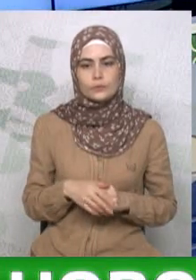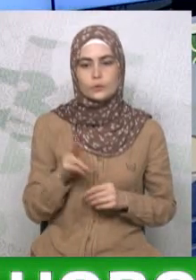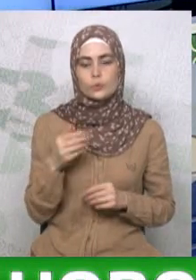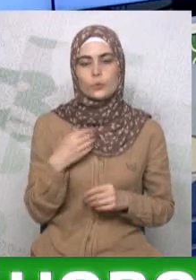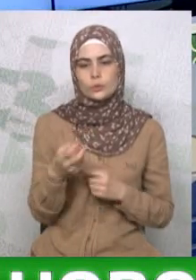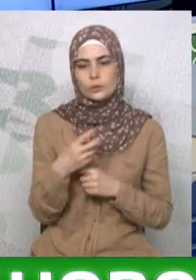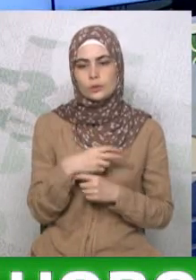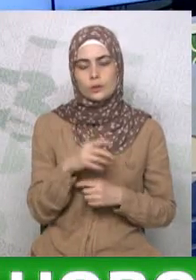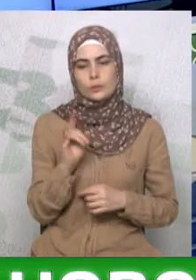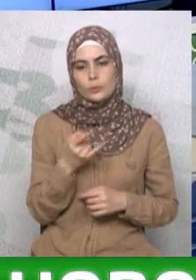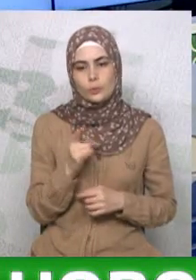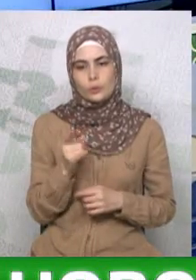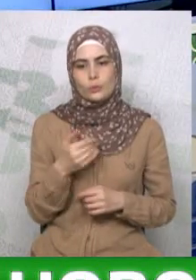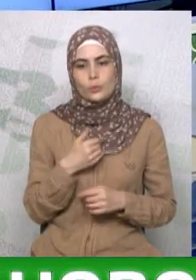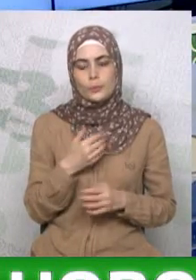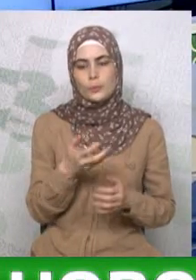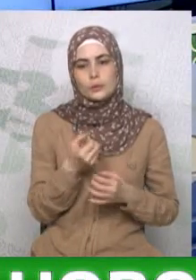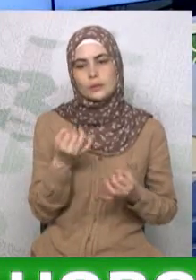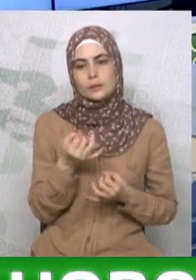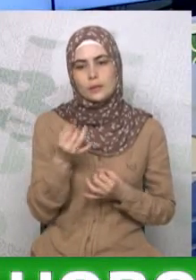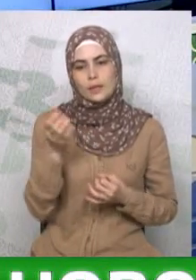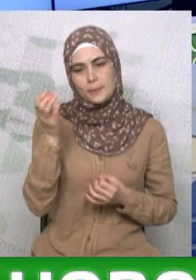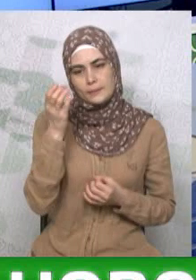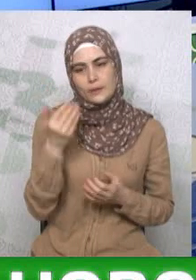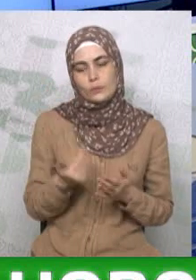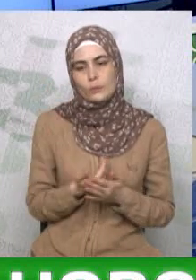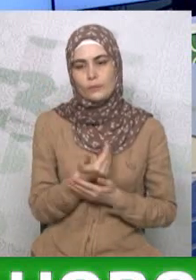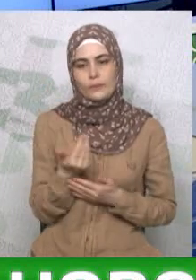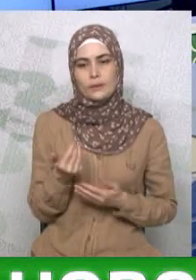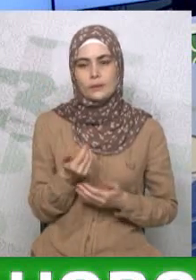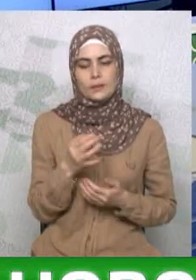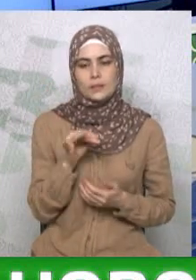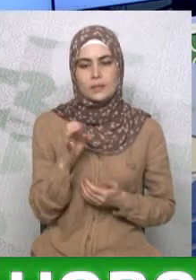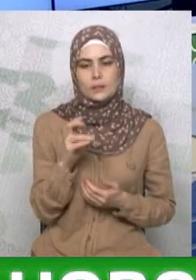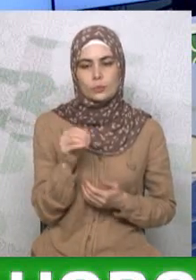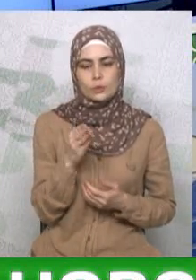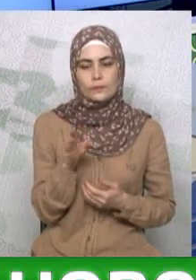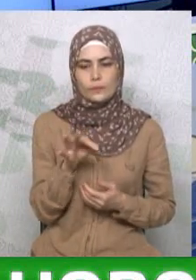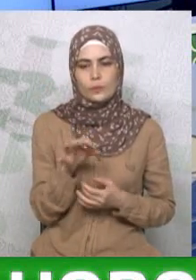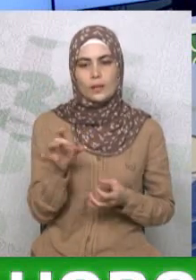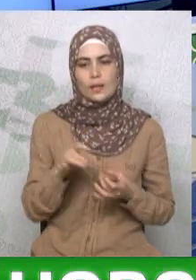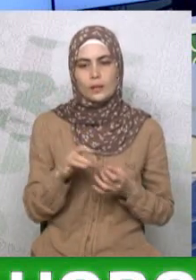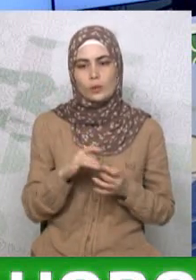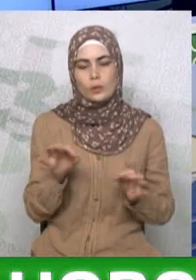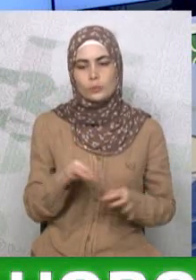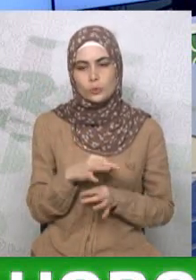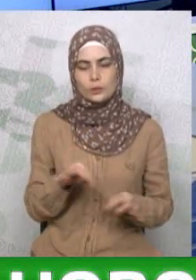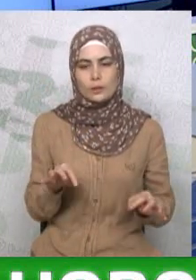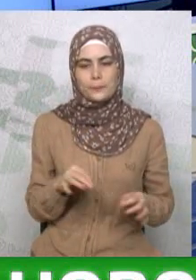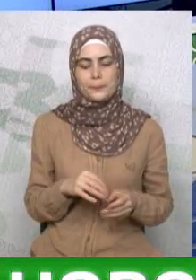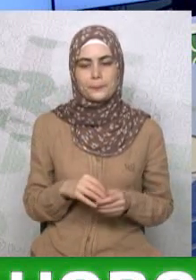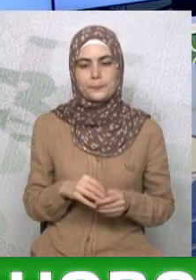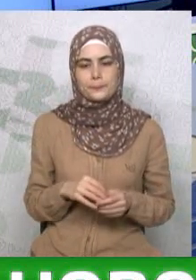ученика, ребенка, который хочет получить очень интересное образование. Это в сфере искусства, это электронная музыка.